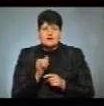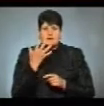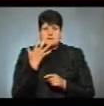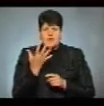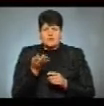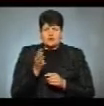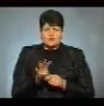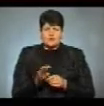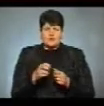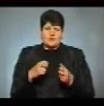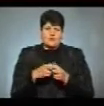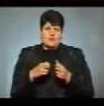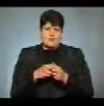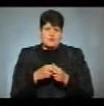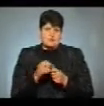гумовими кулями.